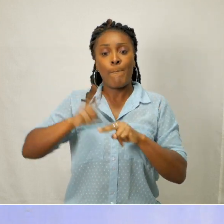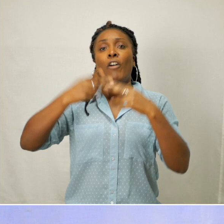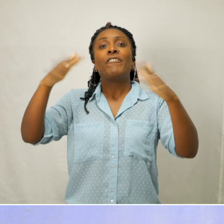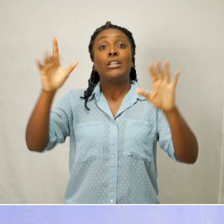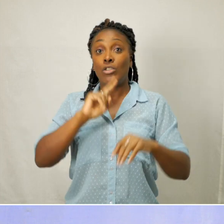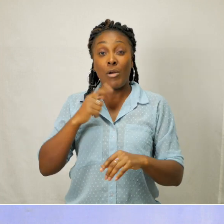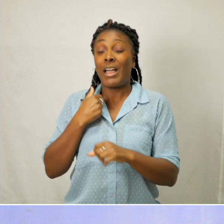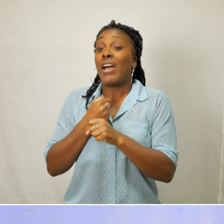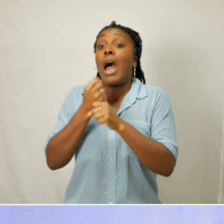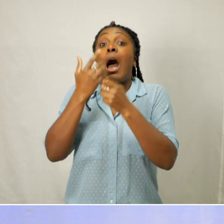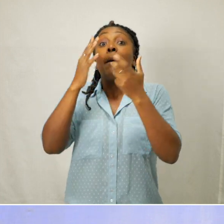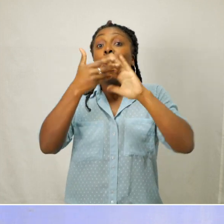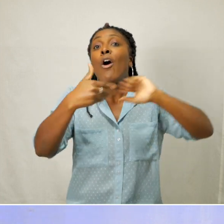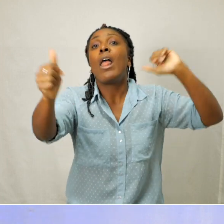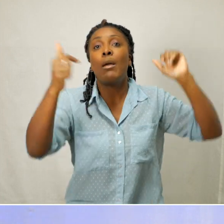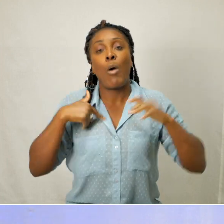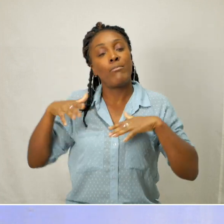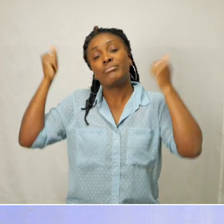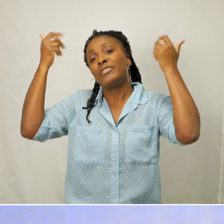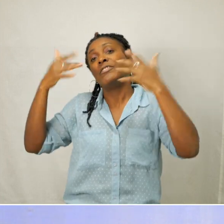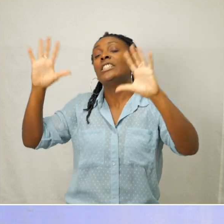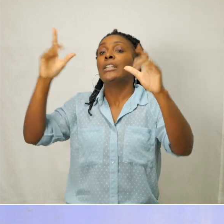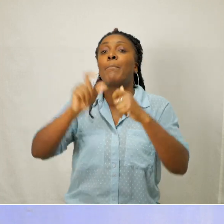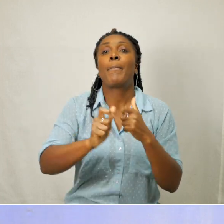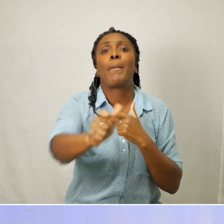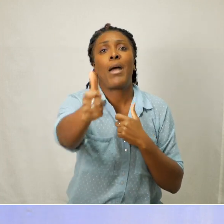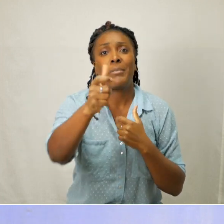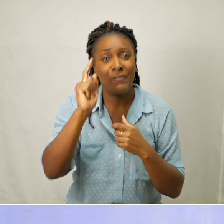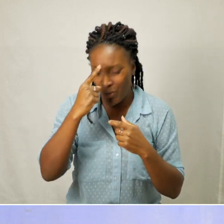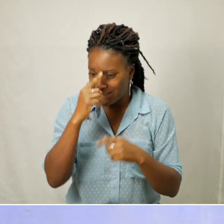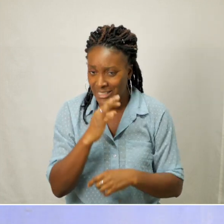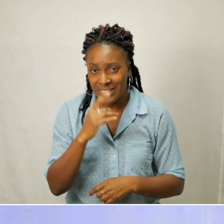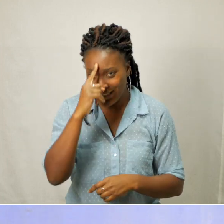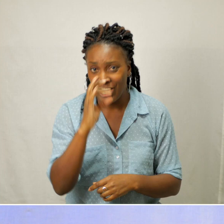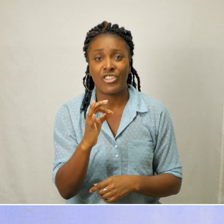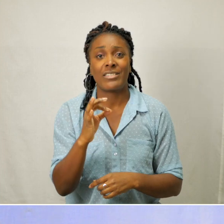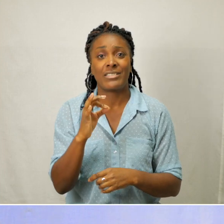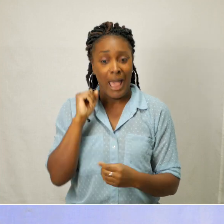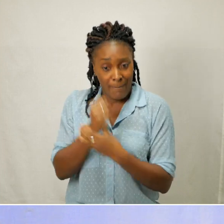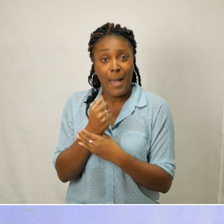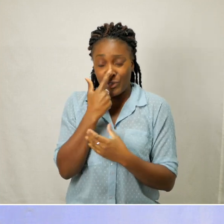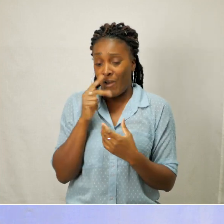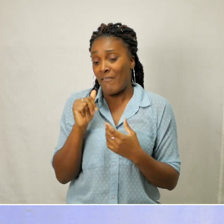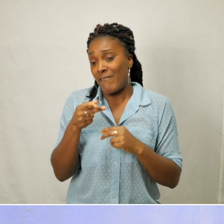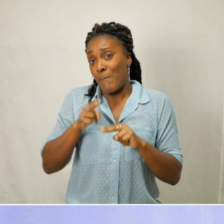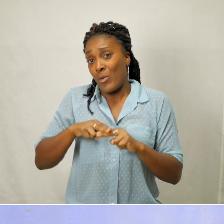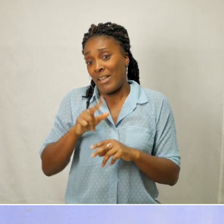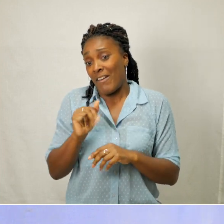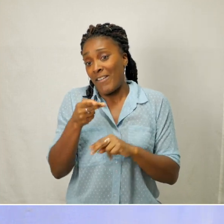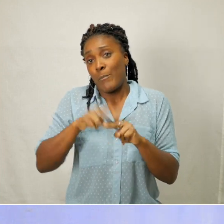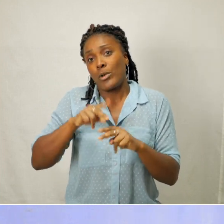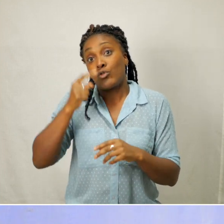de cassure dans l'œuvre de Dieu. Alors ayons cette sagesse-là, comme Abraham a pu avoir cette sagesse de dire « moi je vais bientôt m'éteindre, je sais que Dieu va bientôt